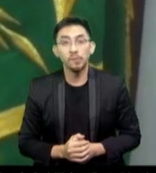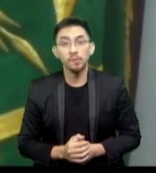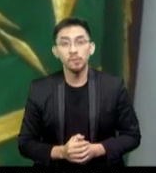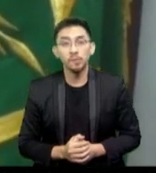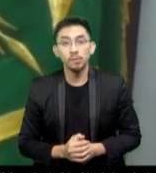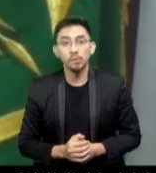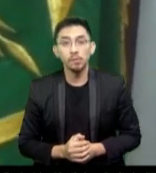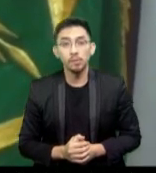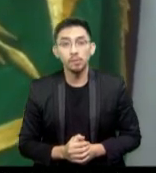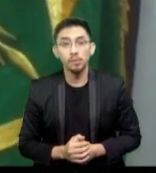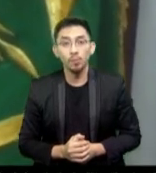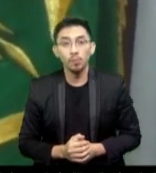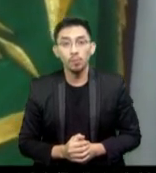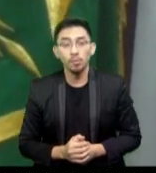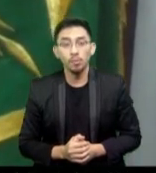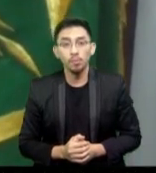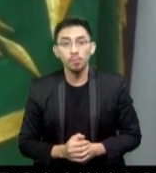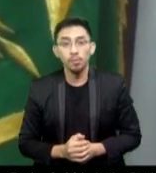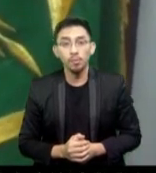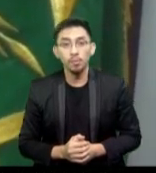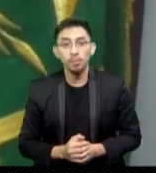mana yang bersangkutan sudah